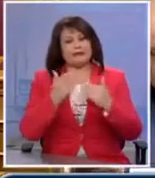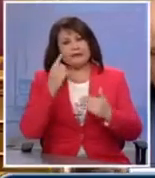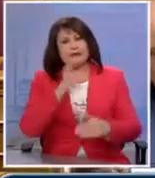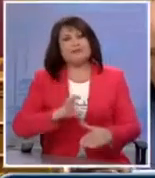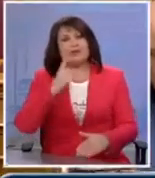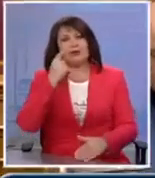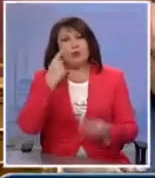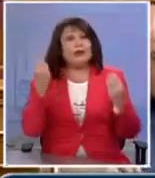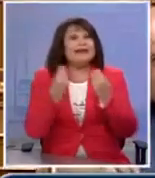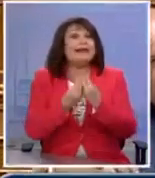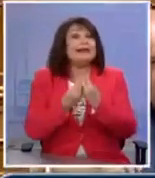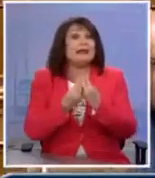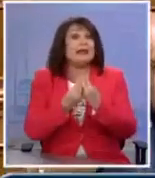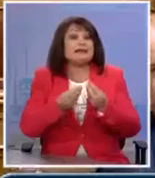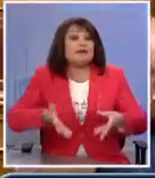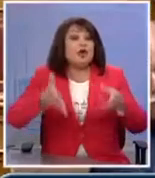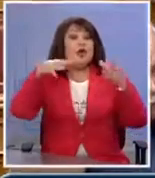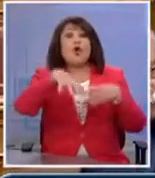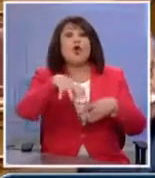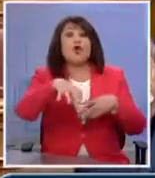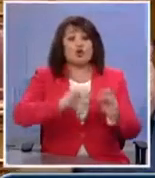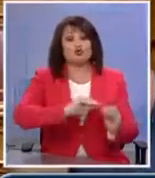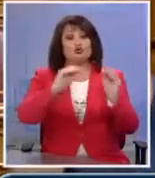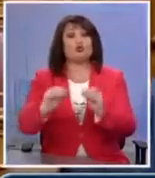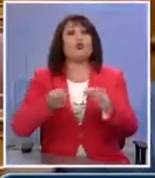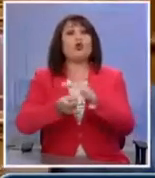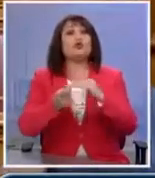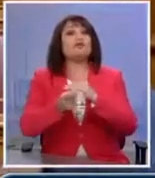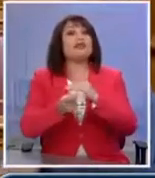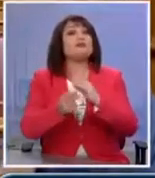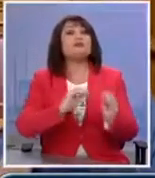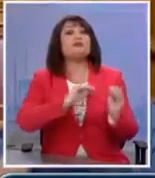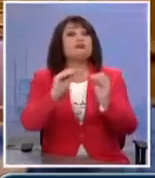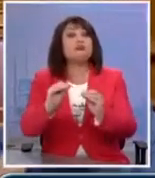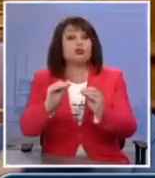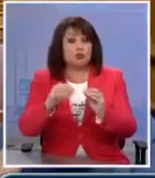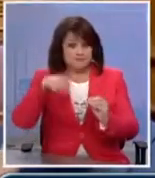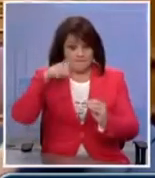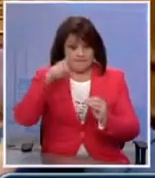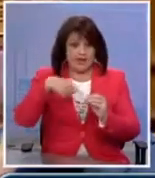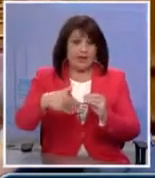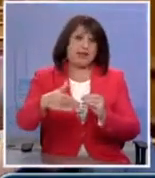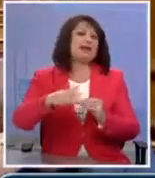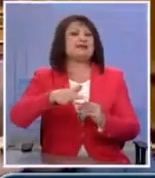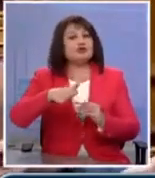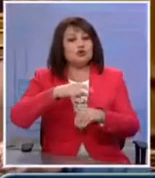του καταλληλότερου χώρου για τη μεταφορά του πληθυσμού και τις επόμενες μέρες,